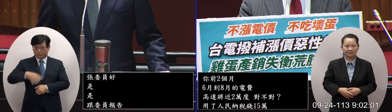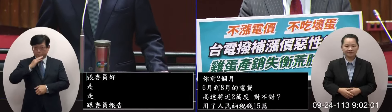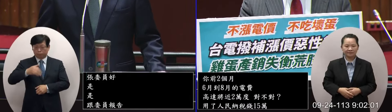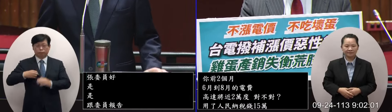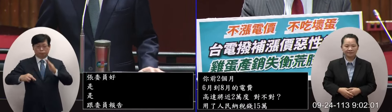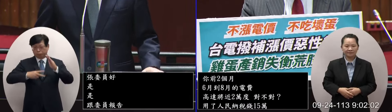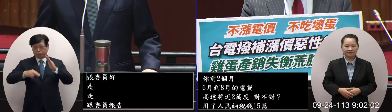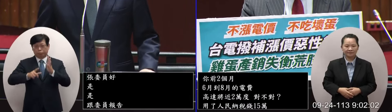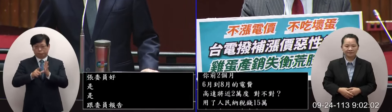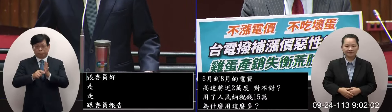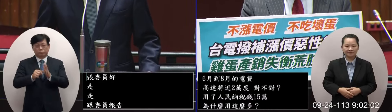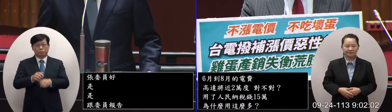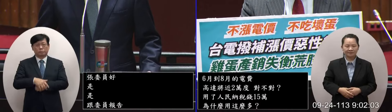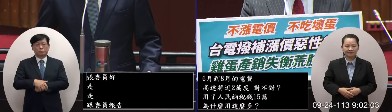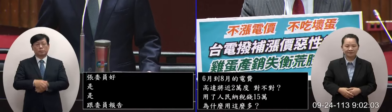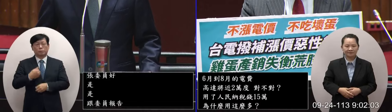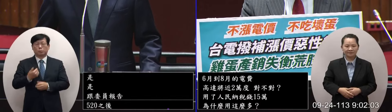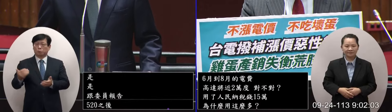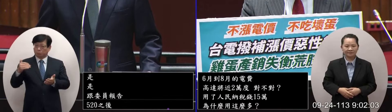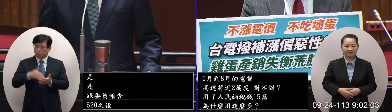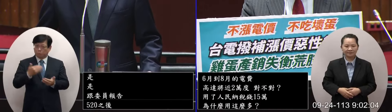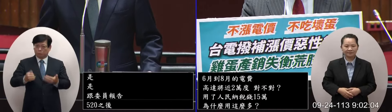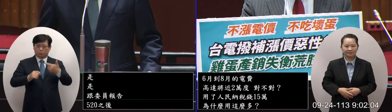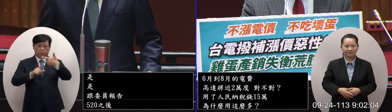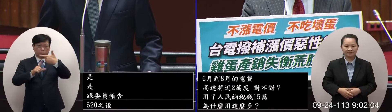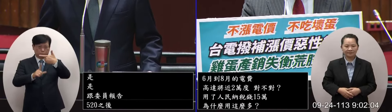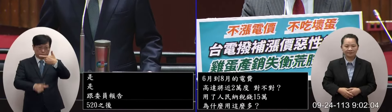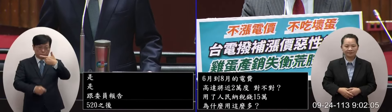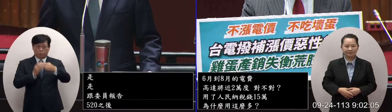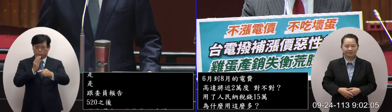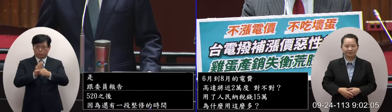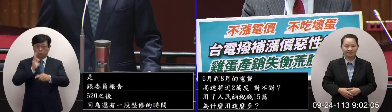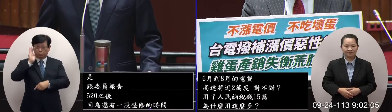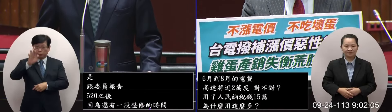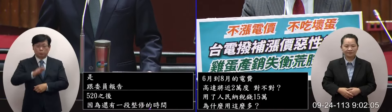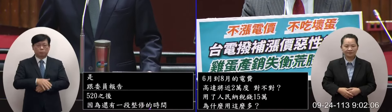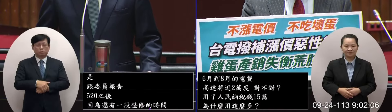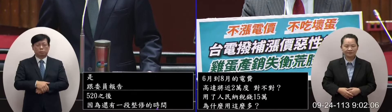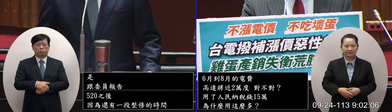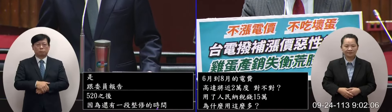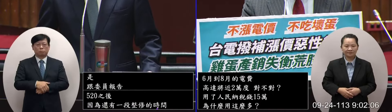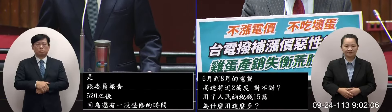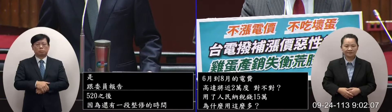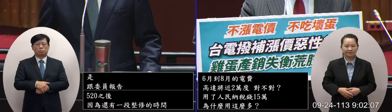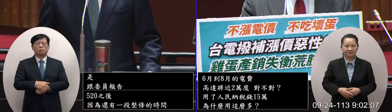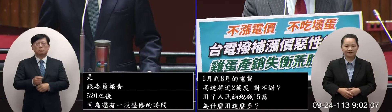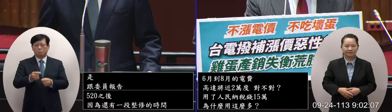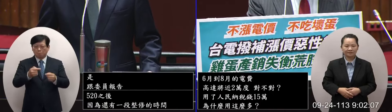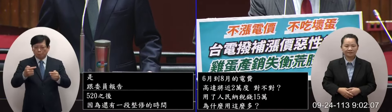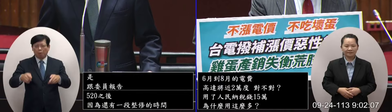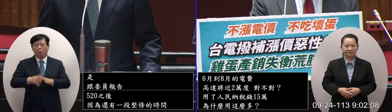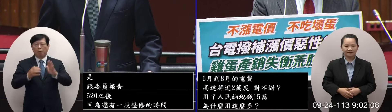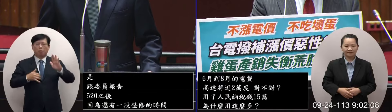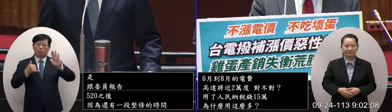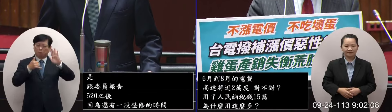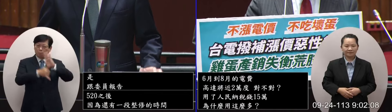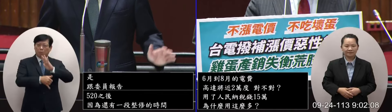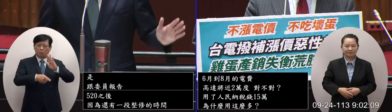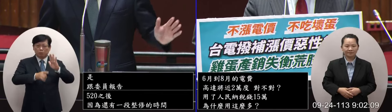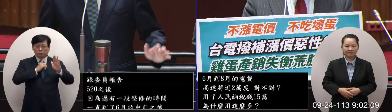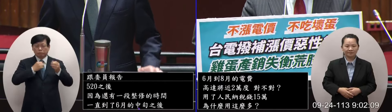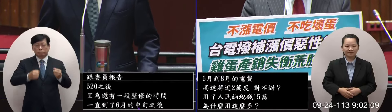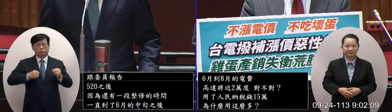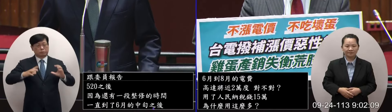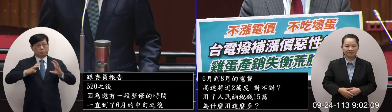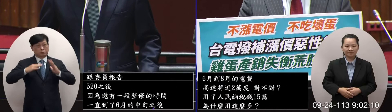修的时间，那我一直到了6月中旬之后，才陆续有在官邸使用，开一